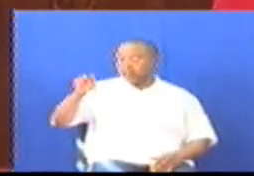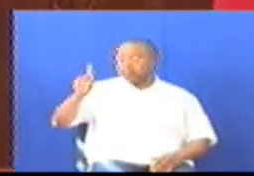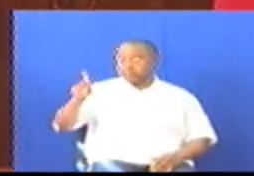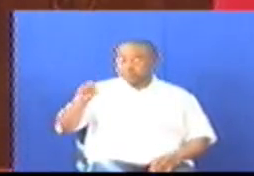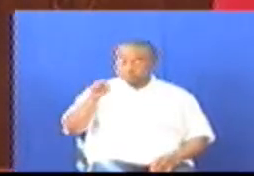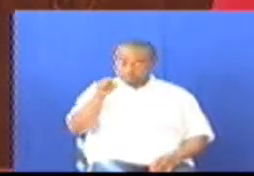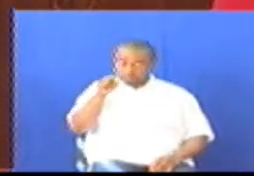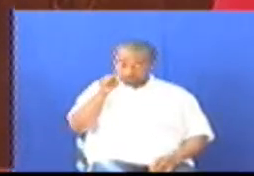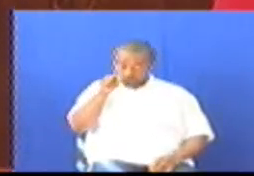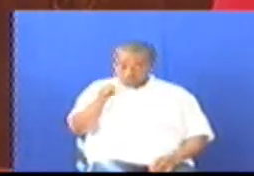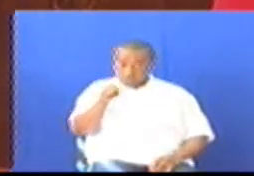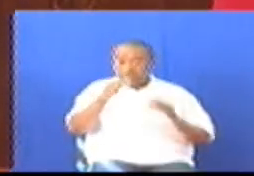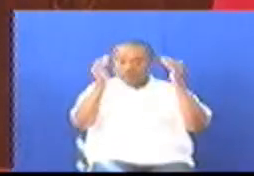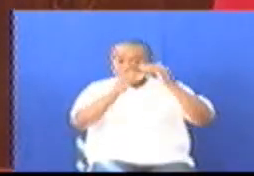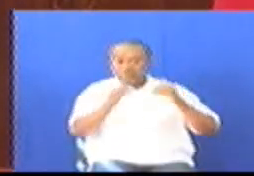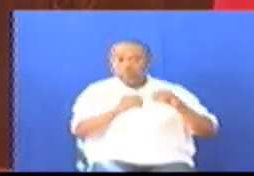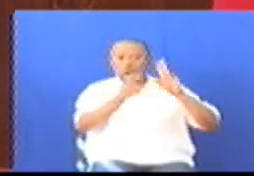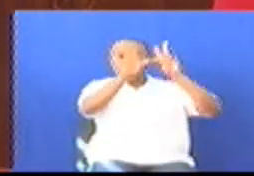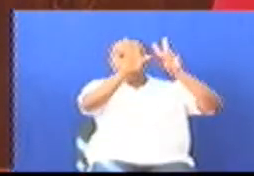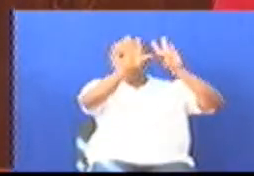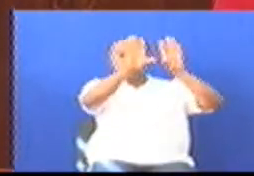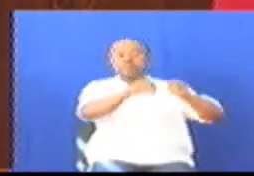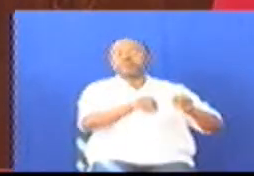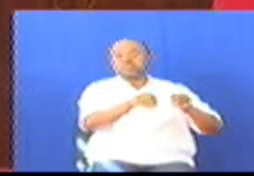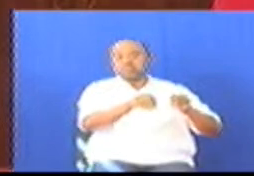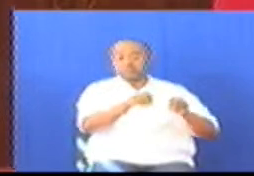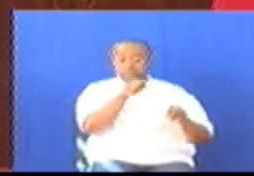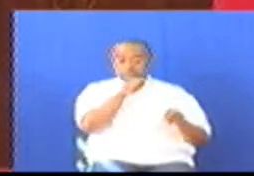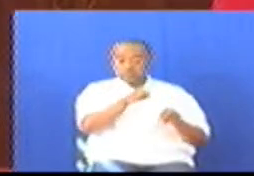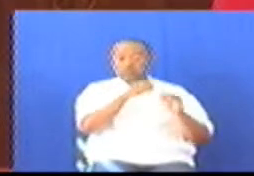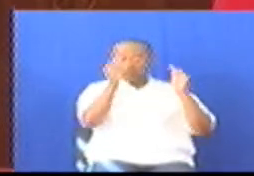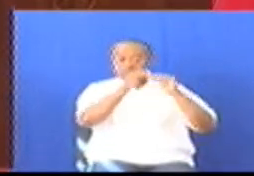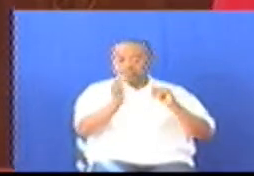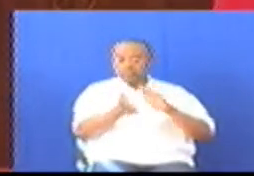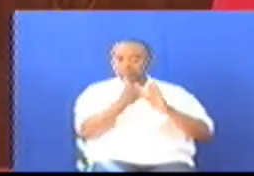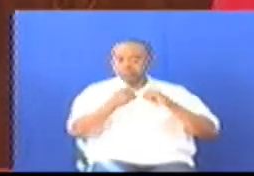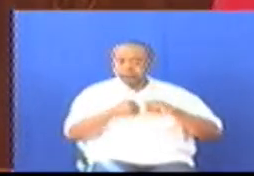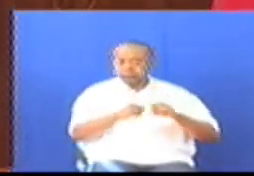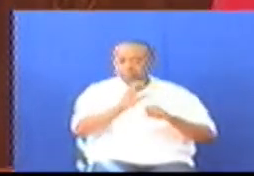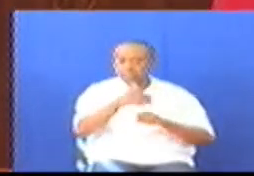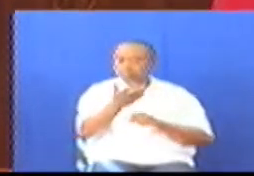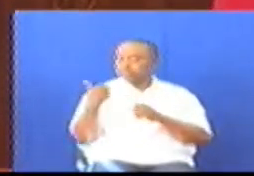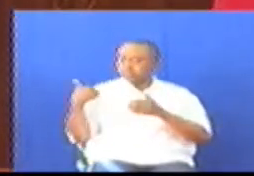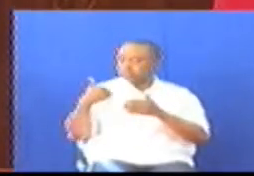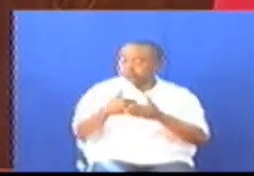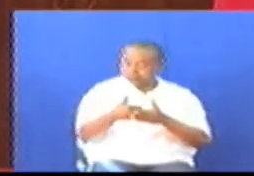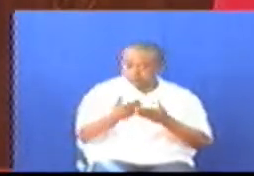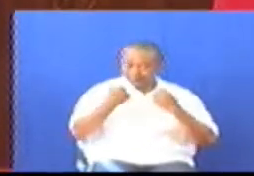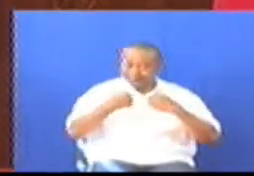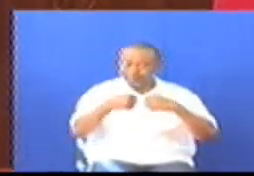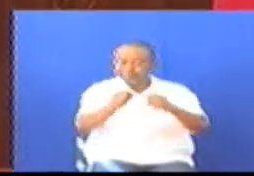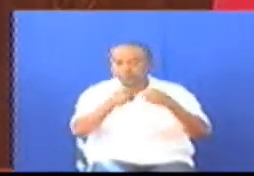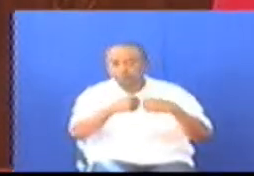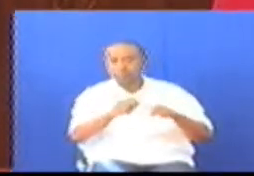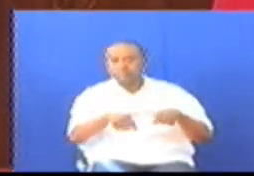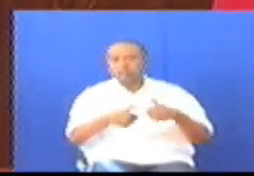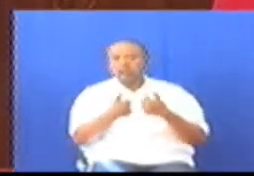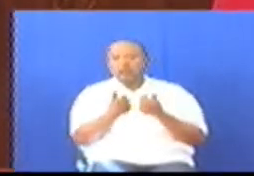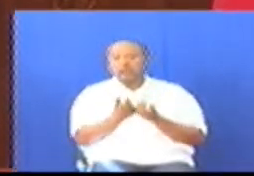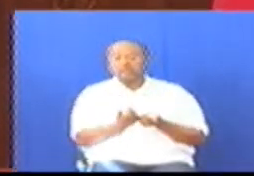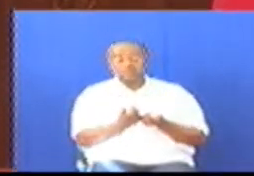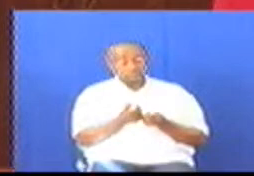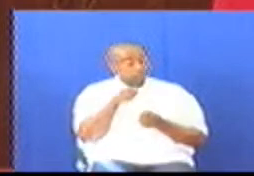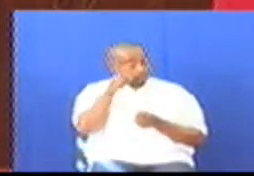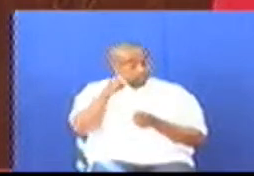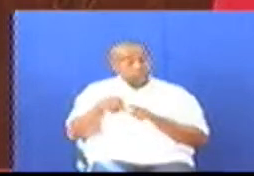System. Huu mfumo ulianza kutekelezwa takriban miaka mitano iliyopita, lakini mkandarasi ameendelea